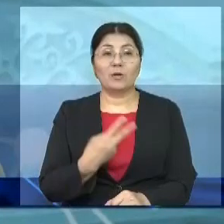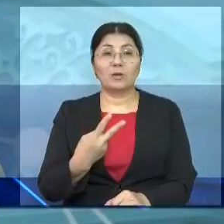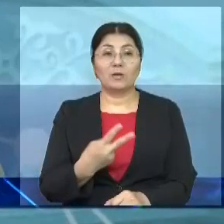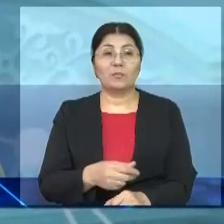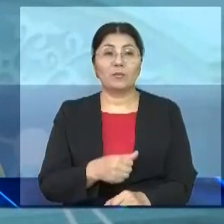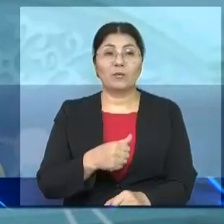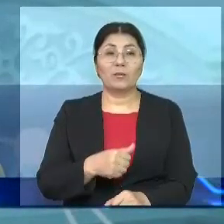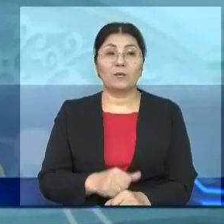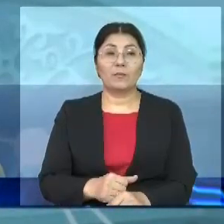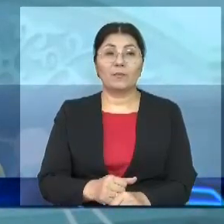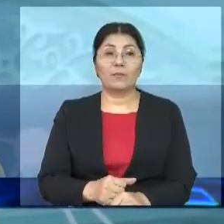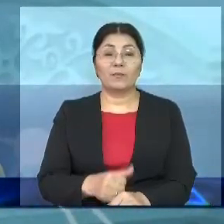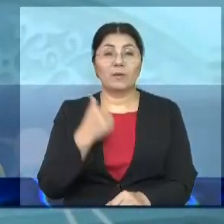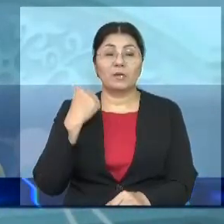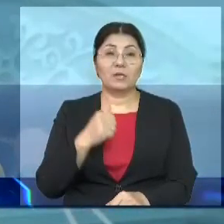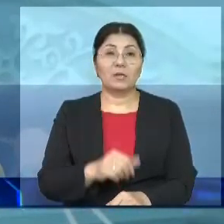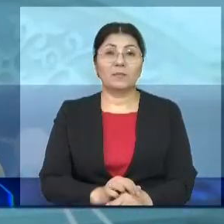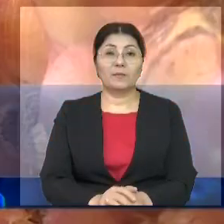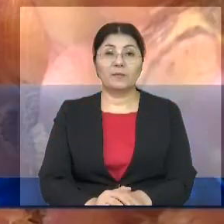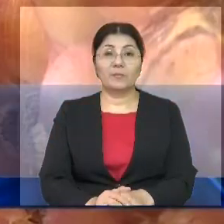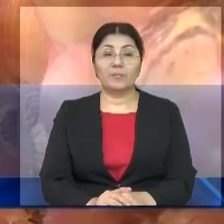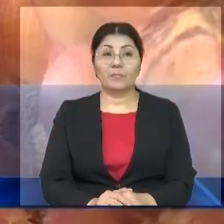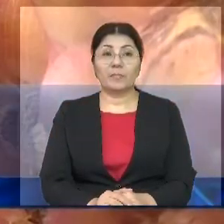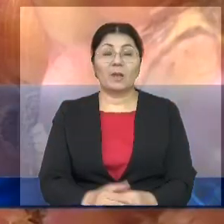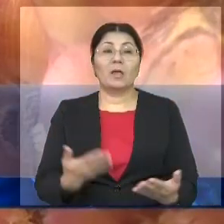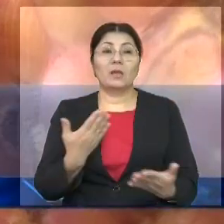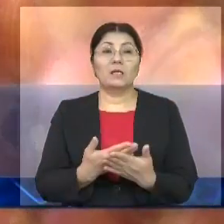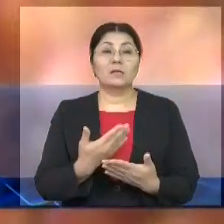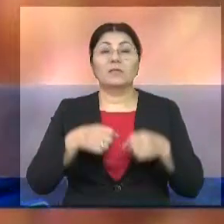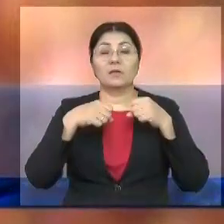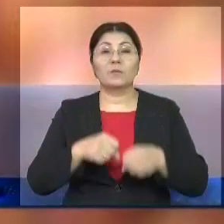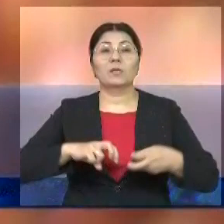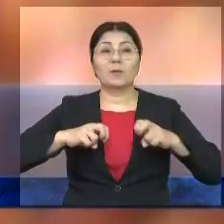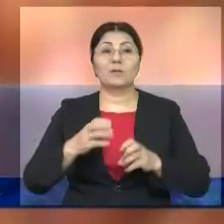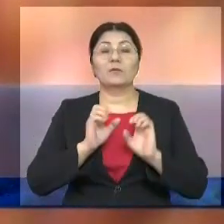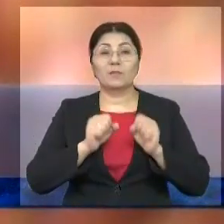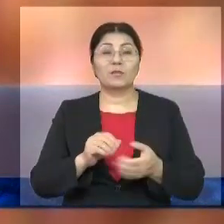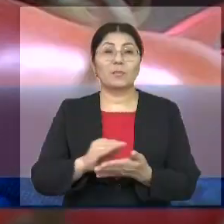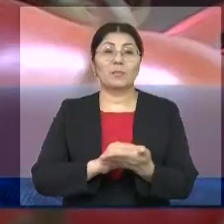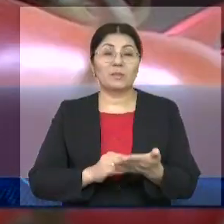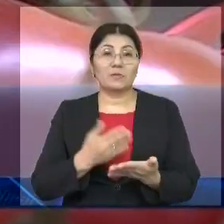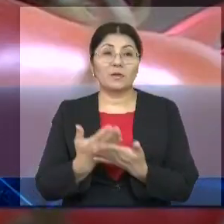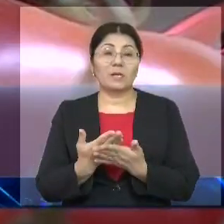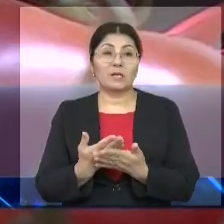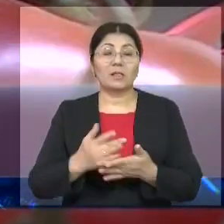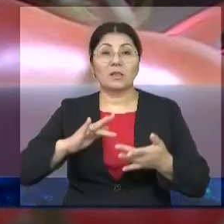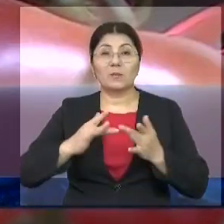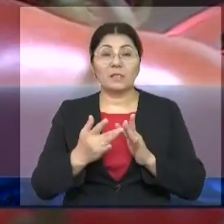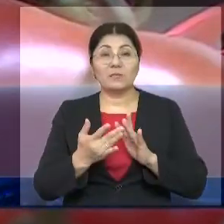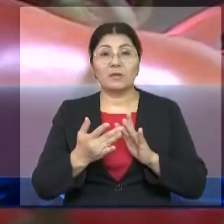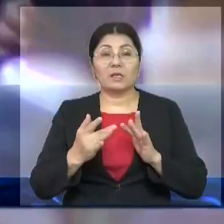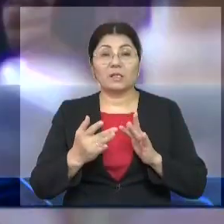двух лет. Законом это предусмотрено. Если ваши права были нарушены, вы можете написать претензию через сервис